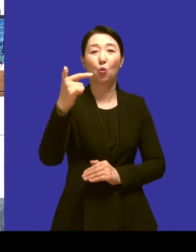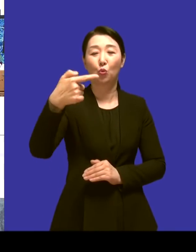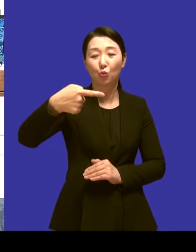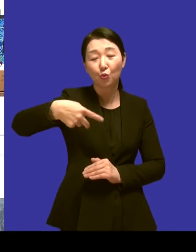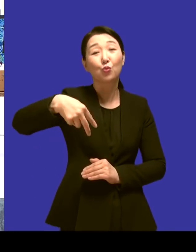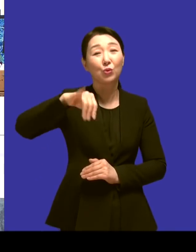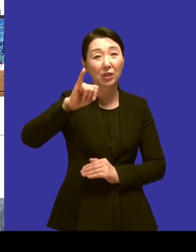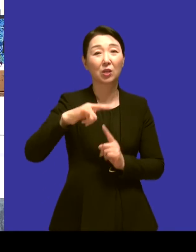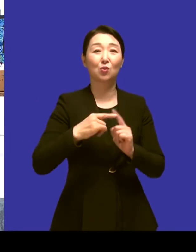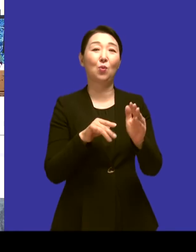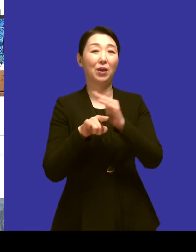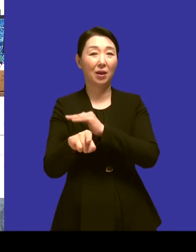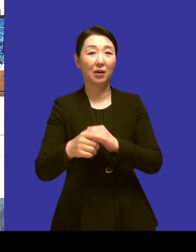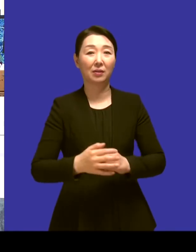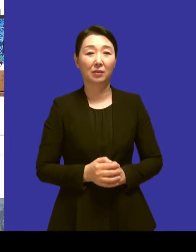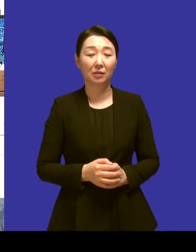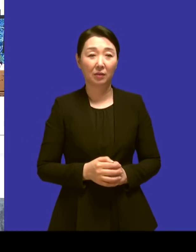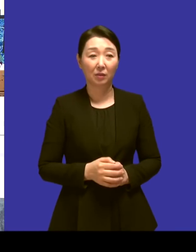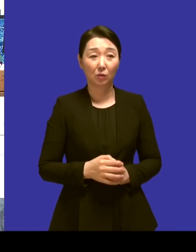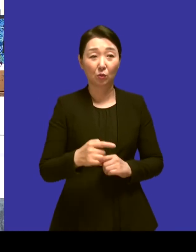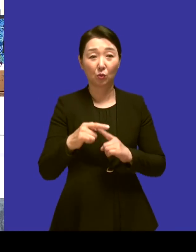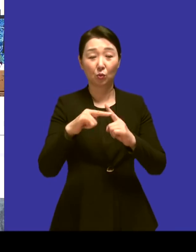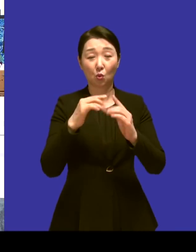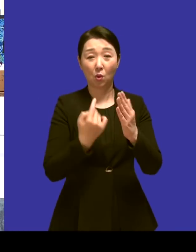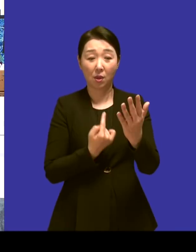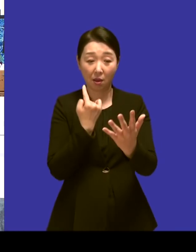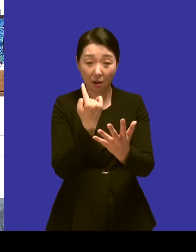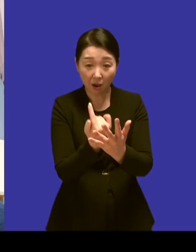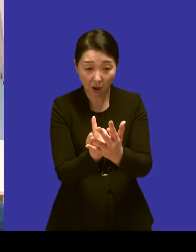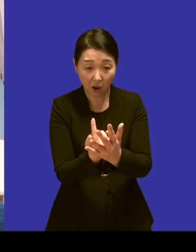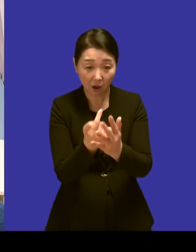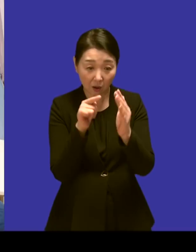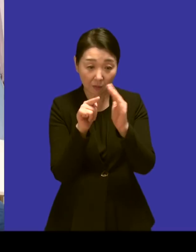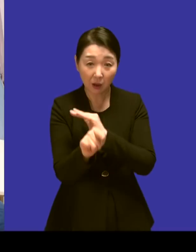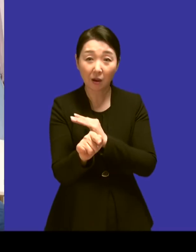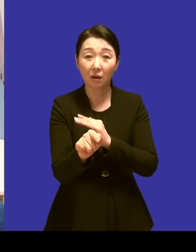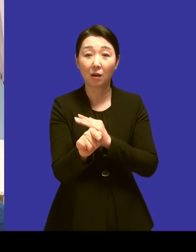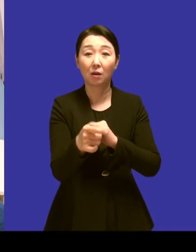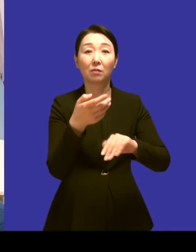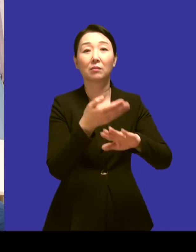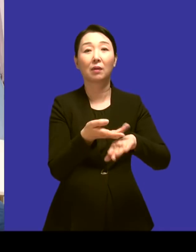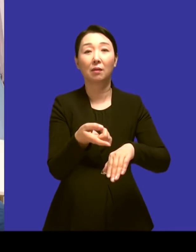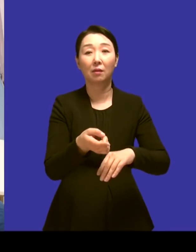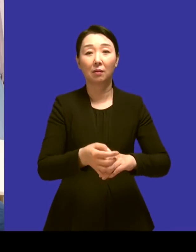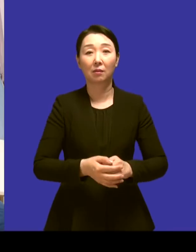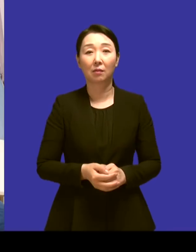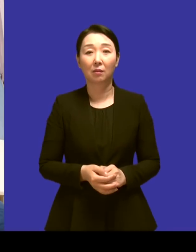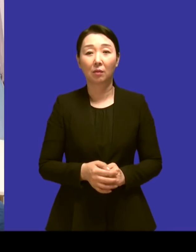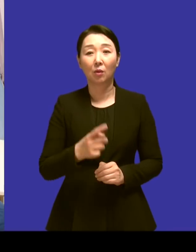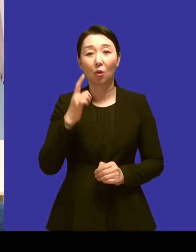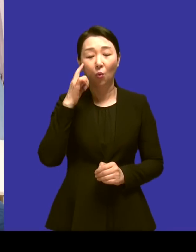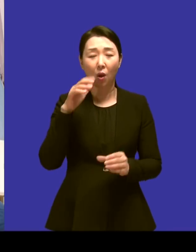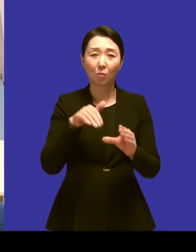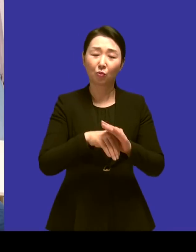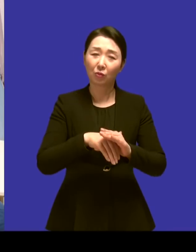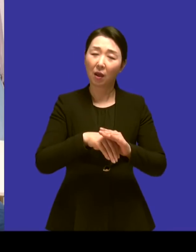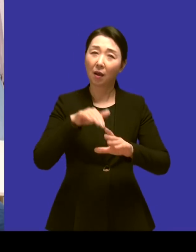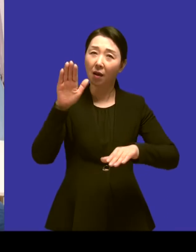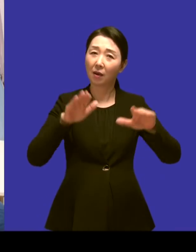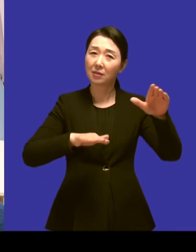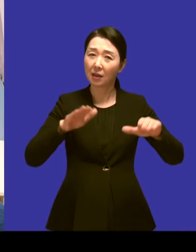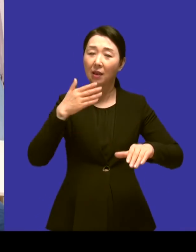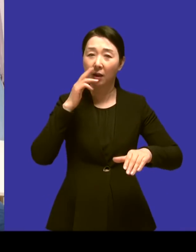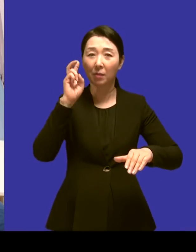가게 됐고 그 교회에 이제 공동체를 들어가서 방문했는데 다른 거예요. 네. 그러니까 이게 사실 문화 차이일 수도 있는데